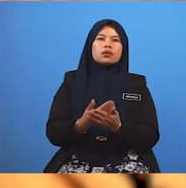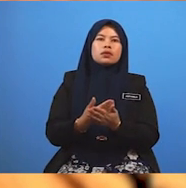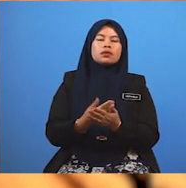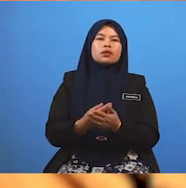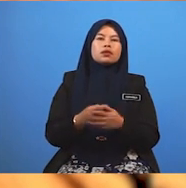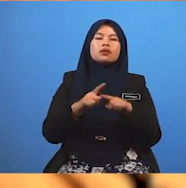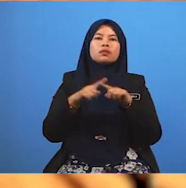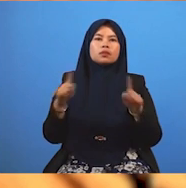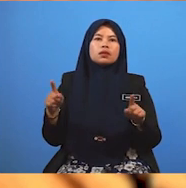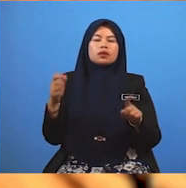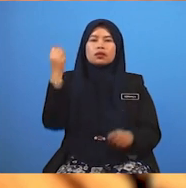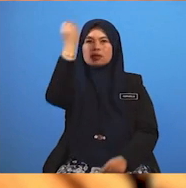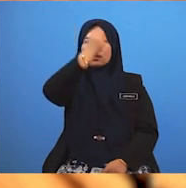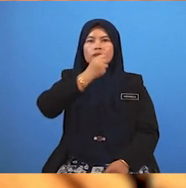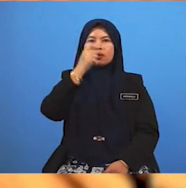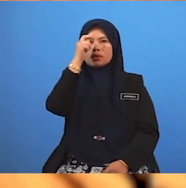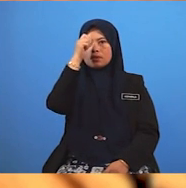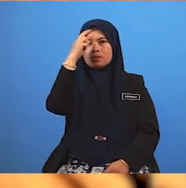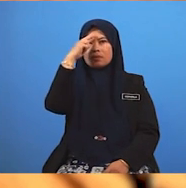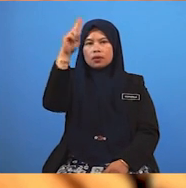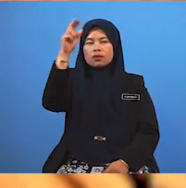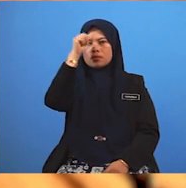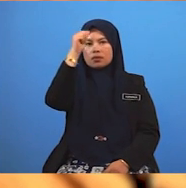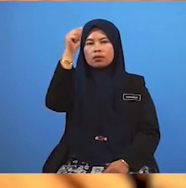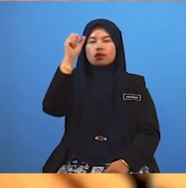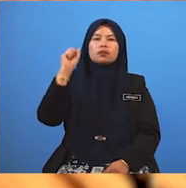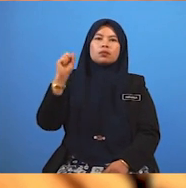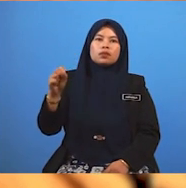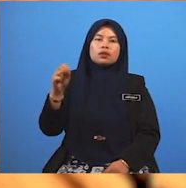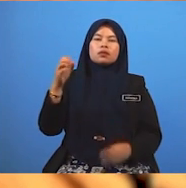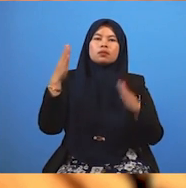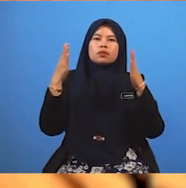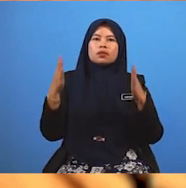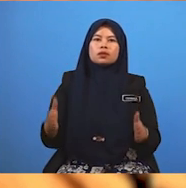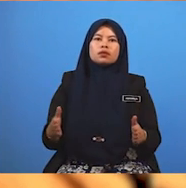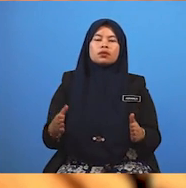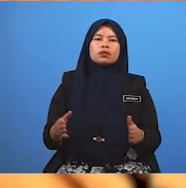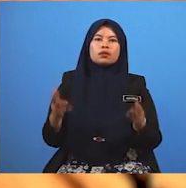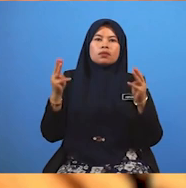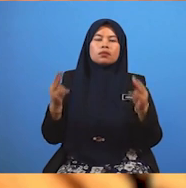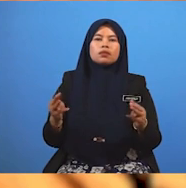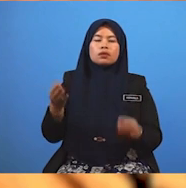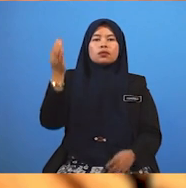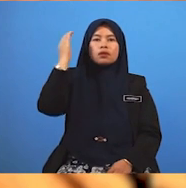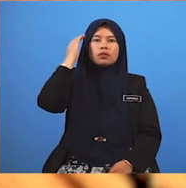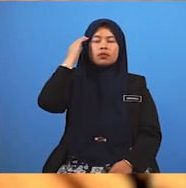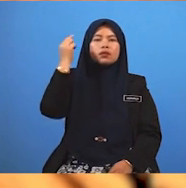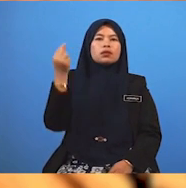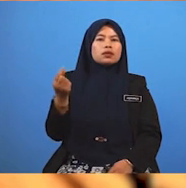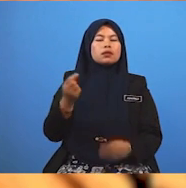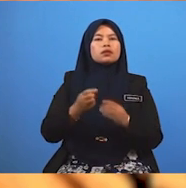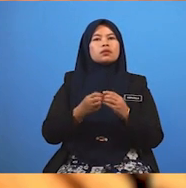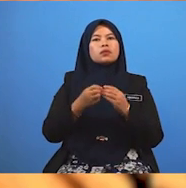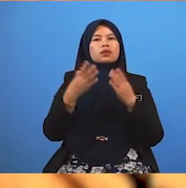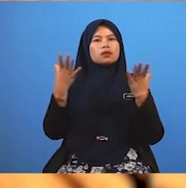sifat rahmat Allah Subhanahu Wa Taala membolehkan manusia mengetahui sedikit sebanyak apa yang bakal